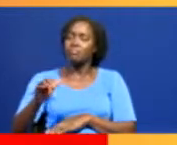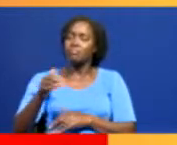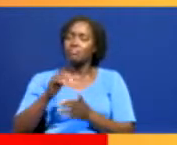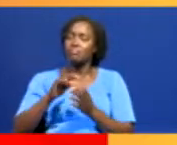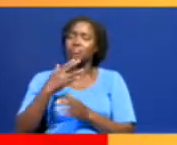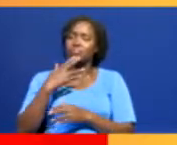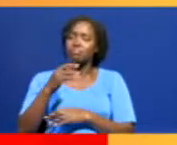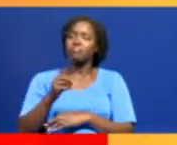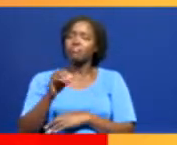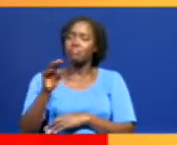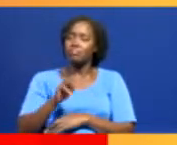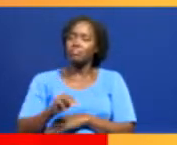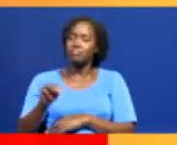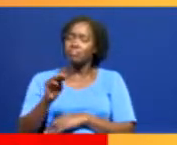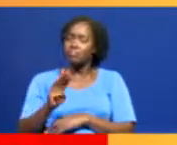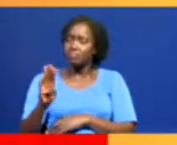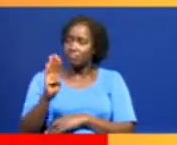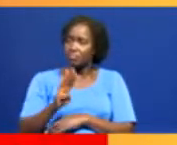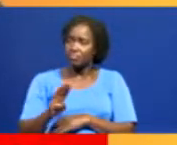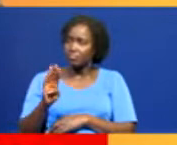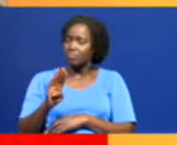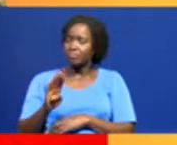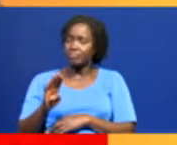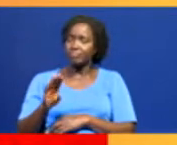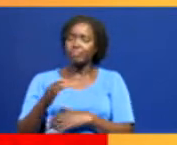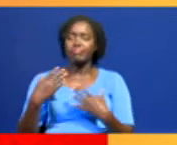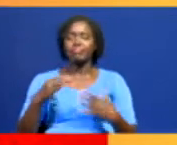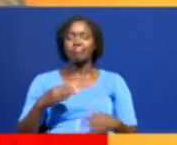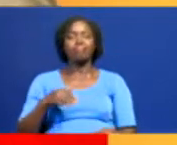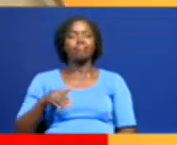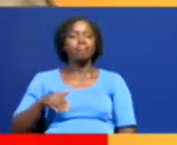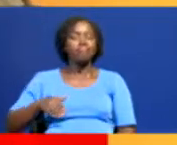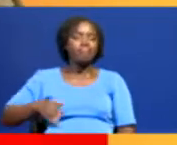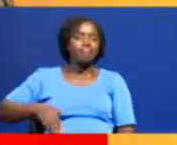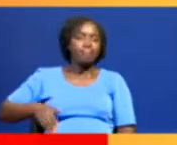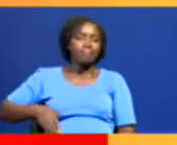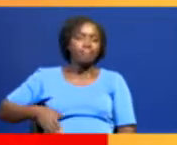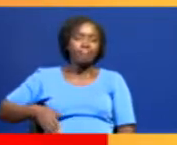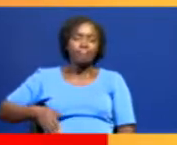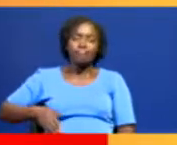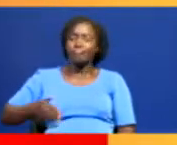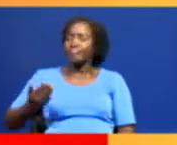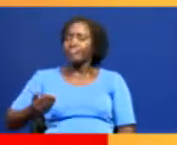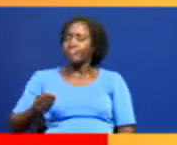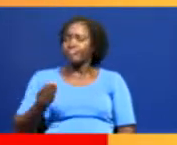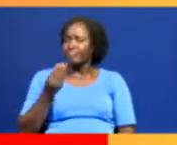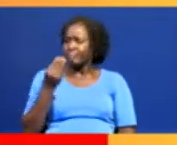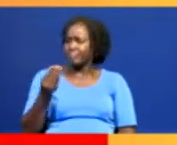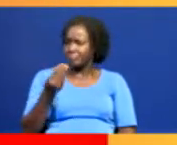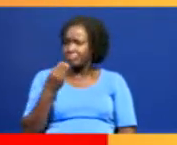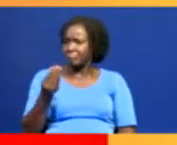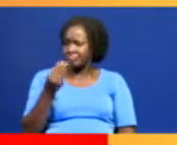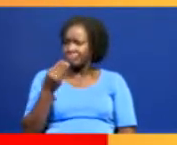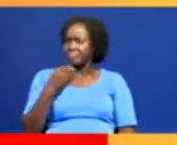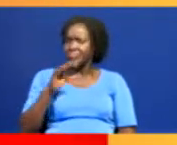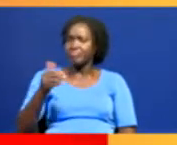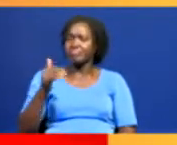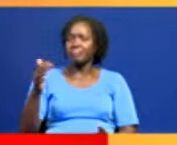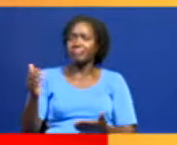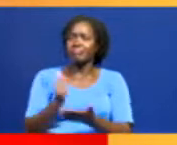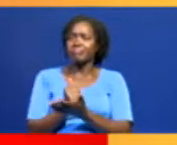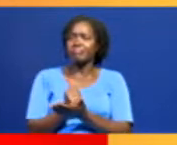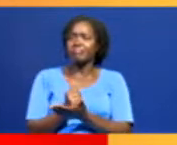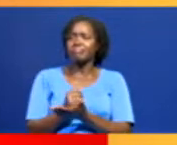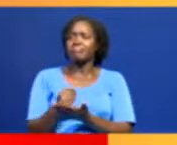400 zinaenda tu kwa mifuko za wafanyikazi. Wakuta kwamba county imeandika wafanyikazi mpaka